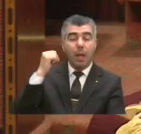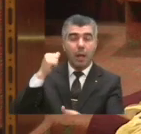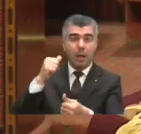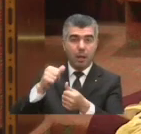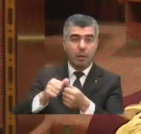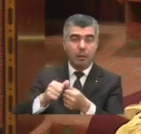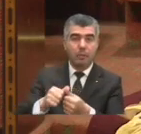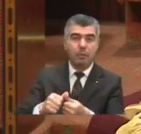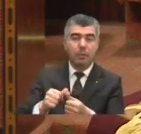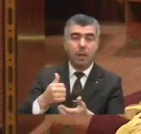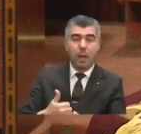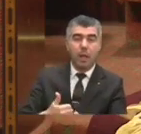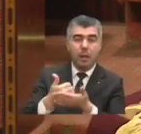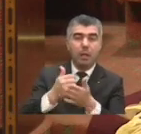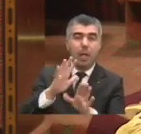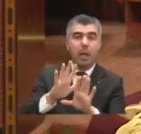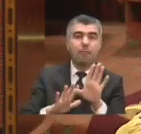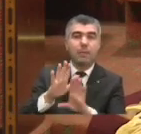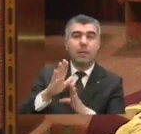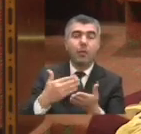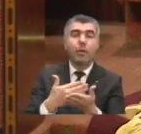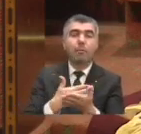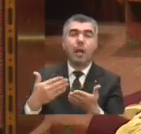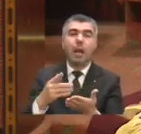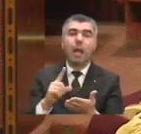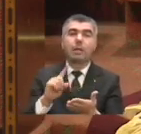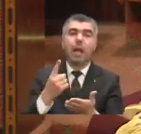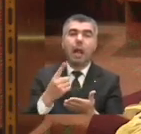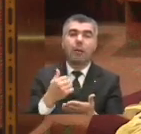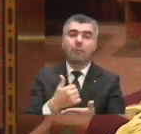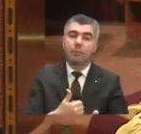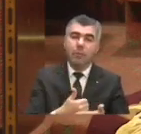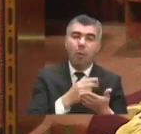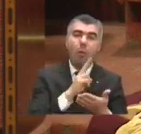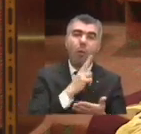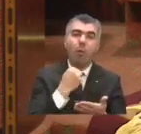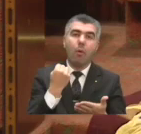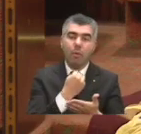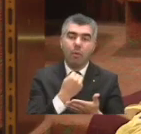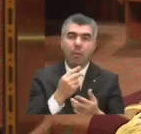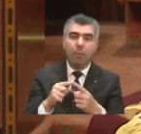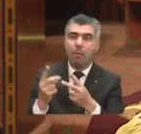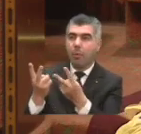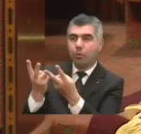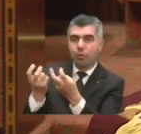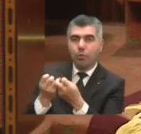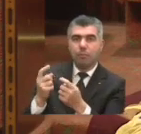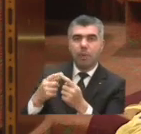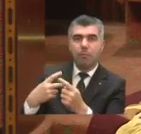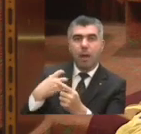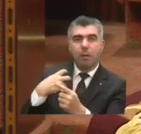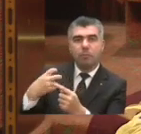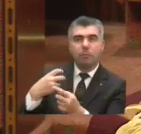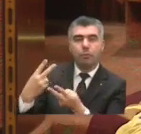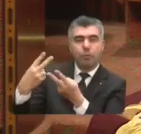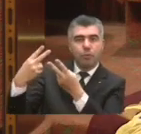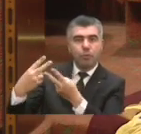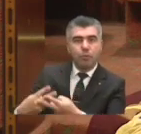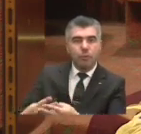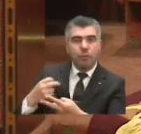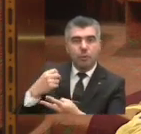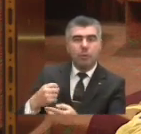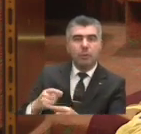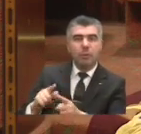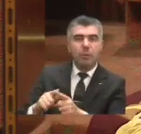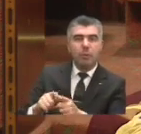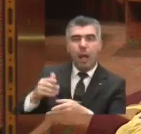الدولة مولات 15 مليار درهم في هذا الصندوق، والهدف أن نجلب مستثمرين آخرين مؤسساتين